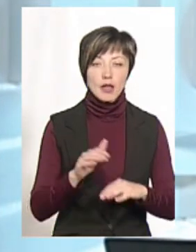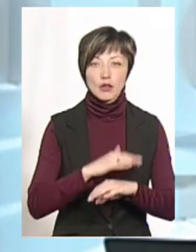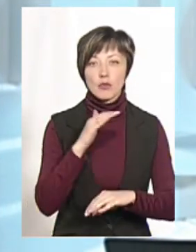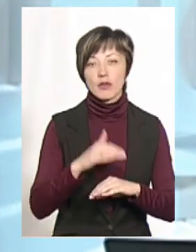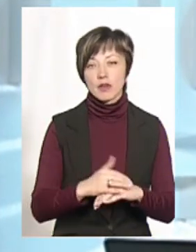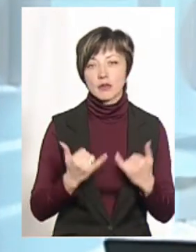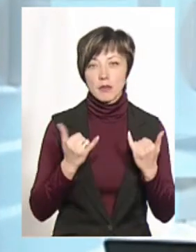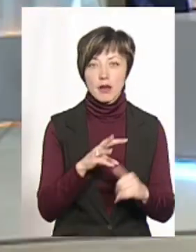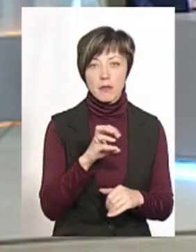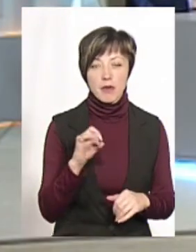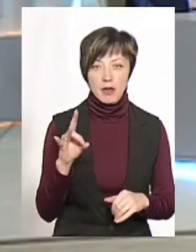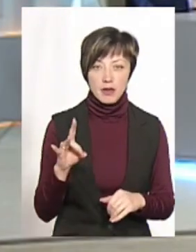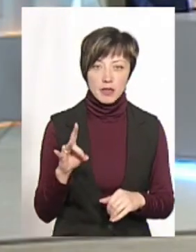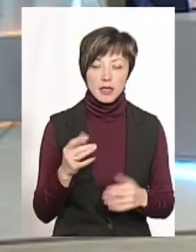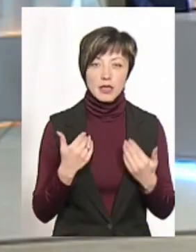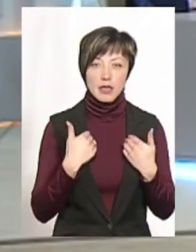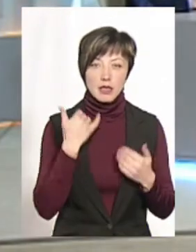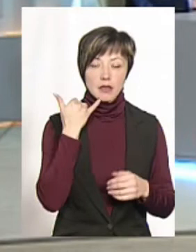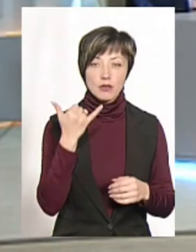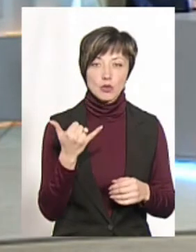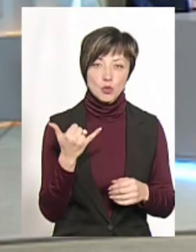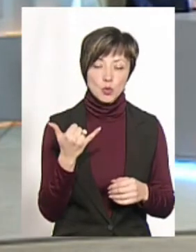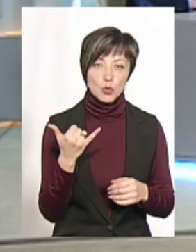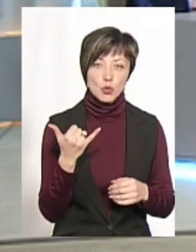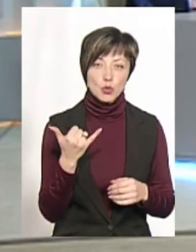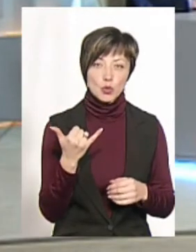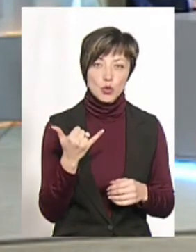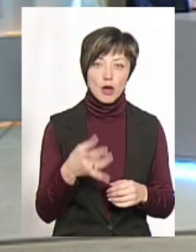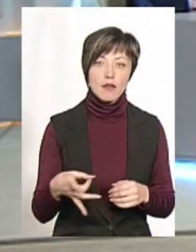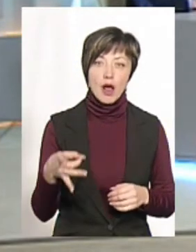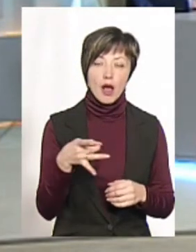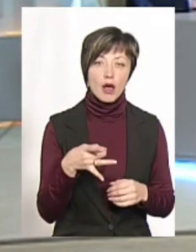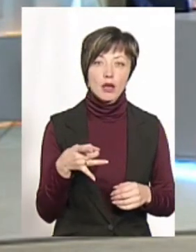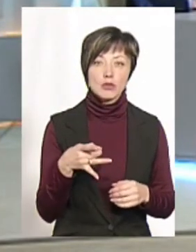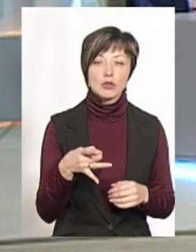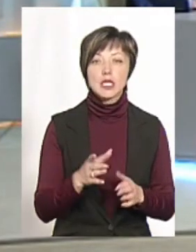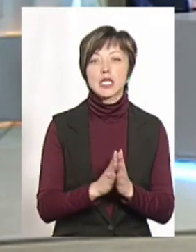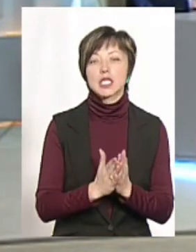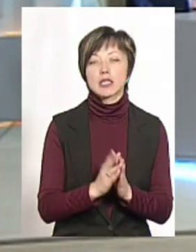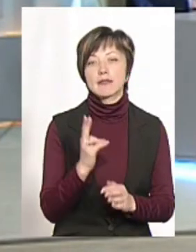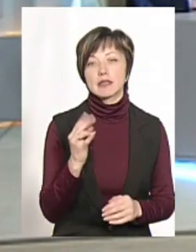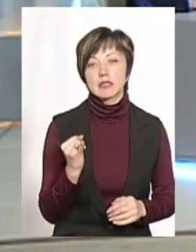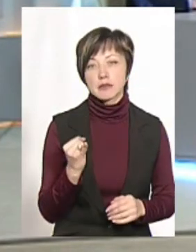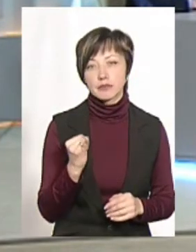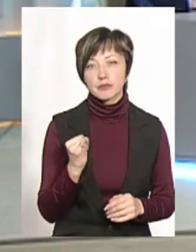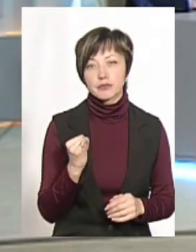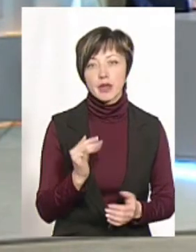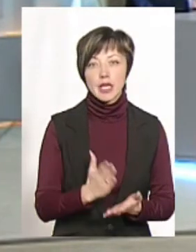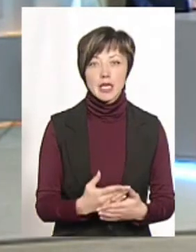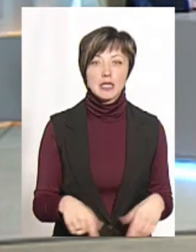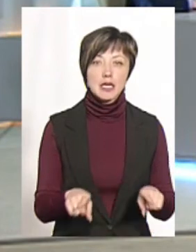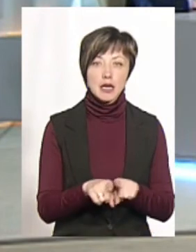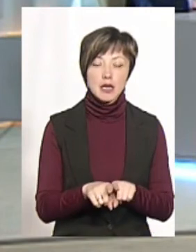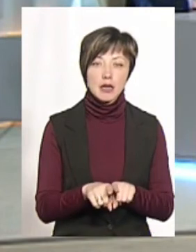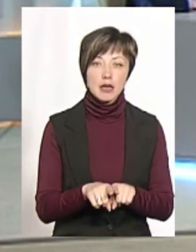Доброго вечора, пане мере. Доброго вечора. Я телефоную, я з мікрорайону Книжківці. І є таке